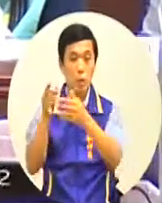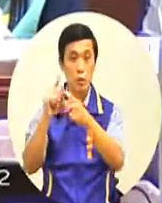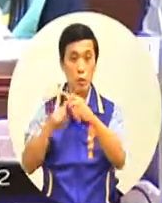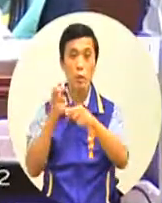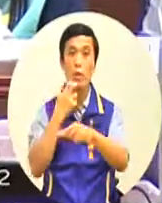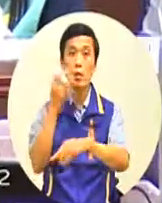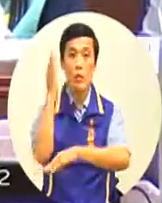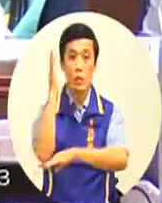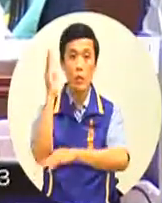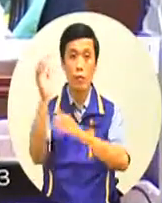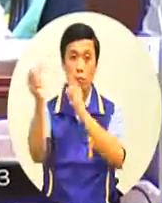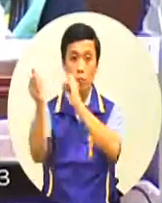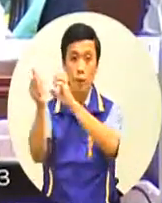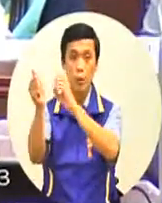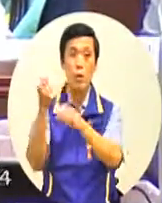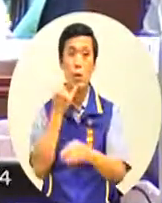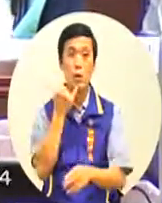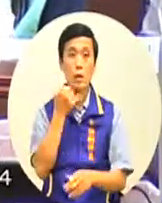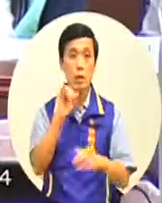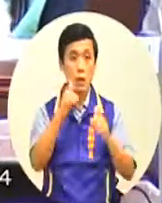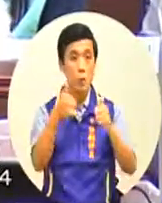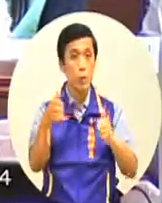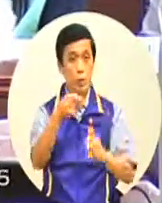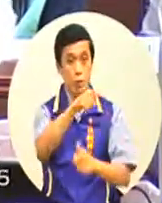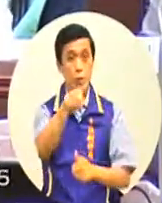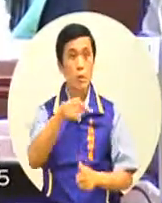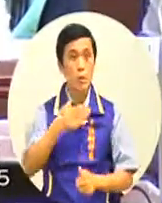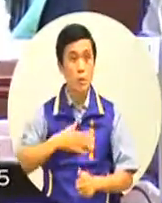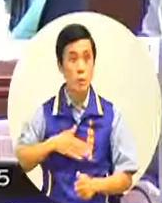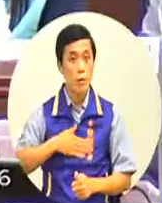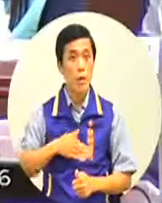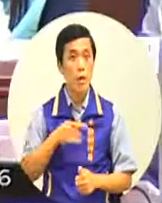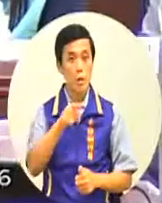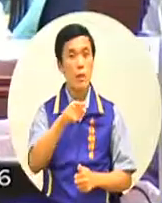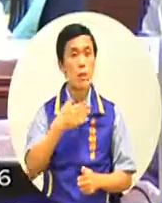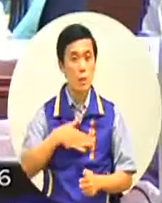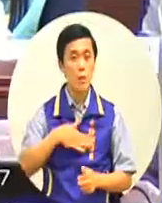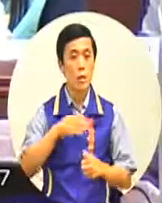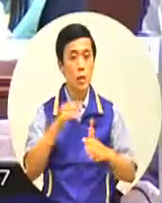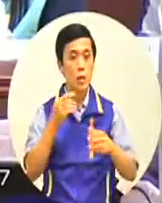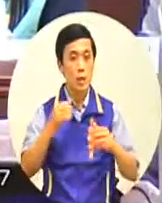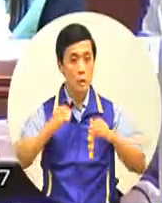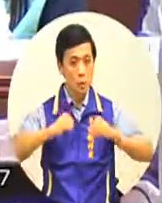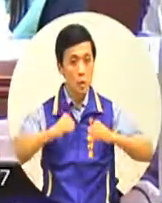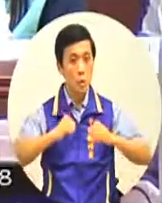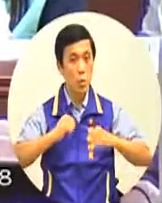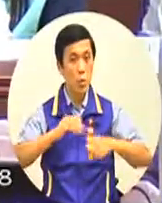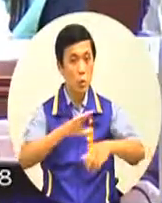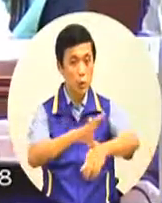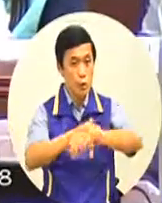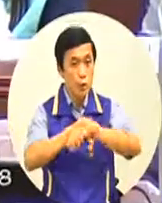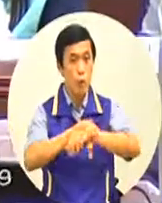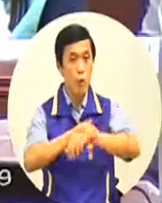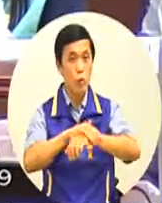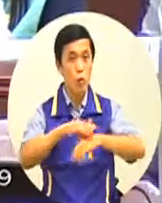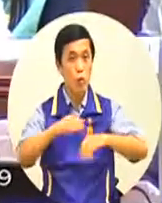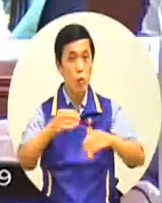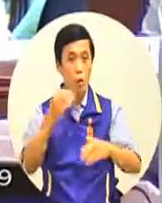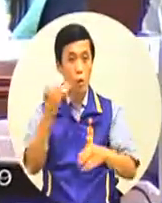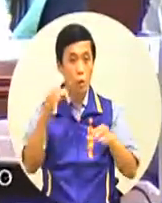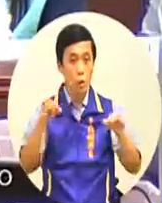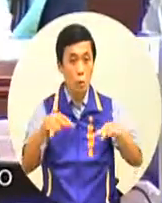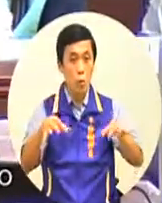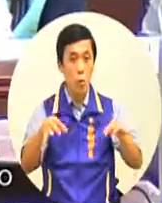明哦，因为其实大家都知道，其实救命就是一瞬间啦，所以。我们现在中央也非常鼓